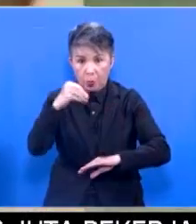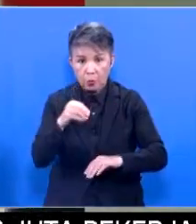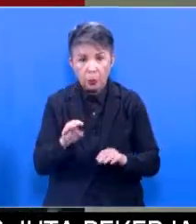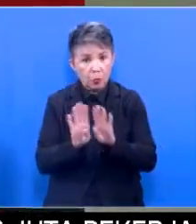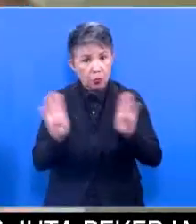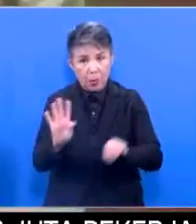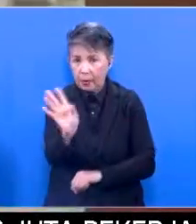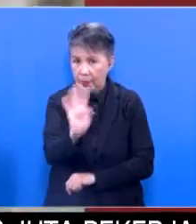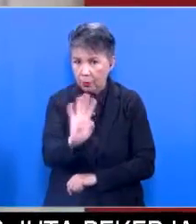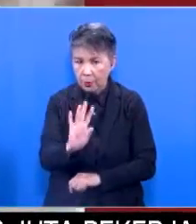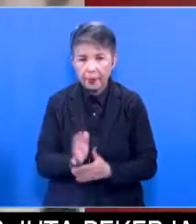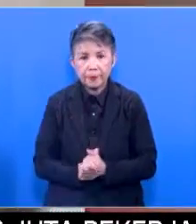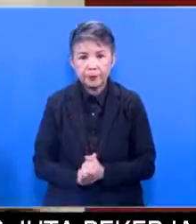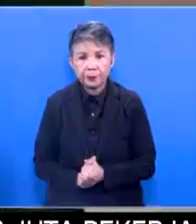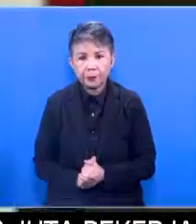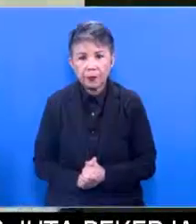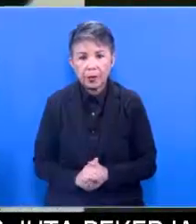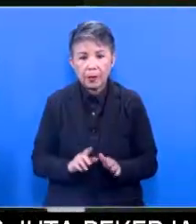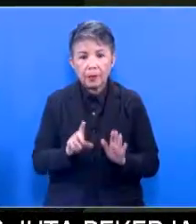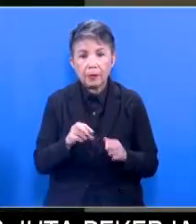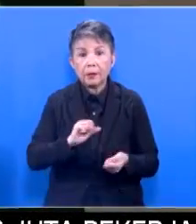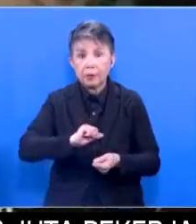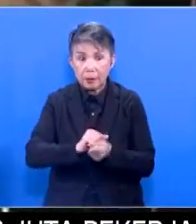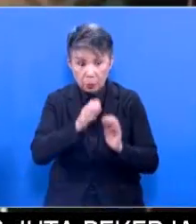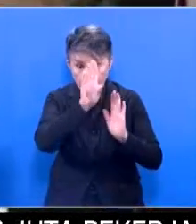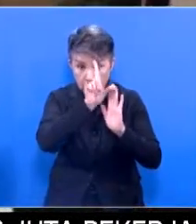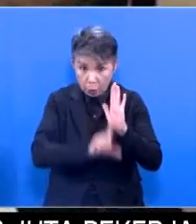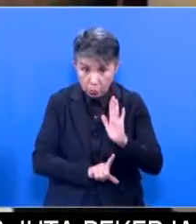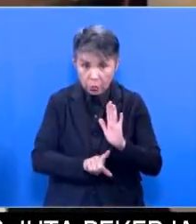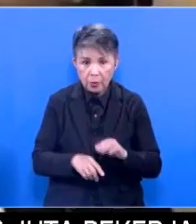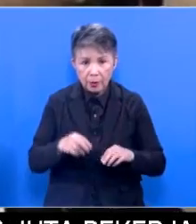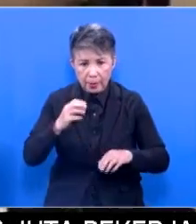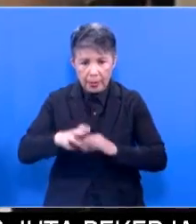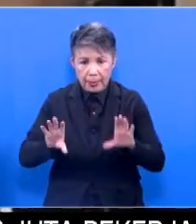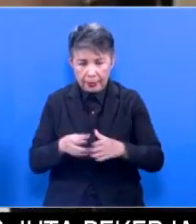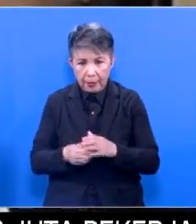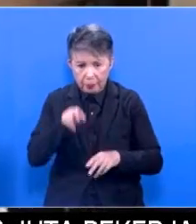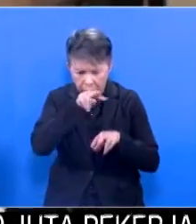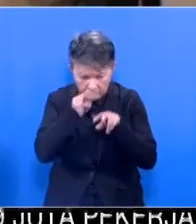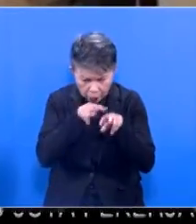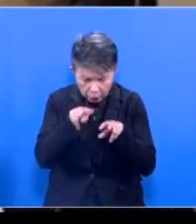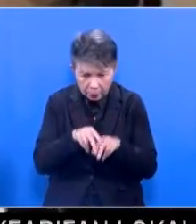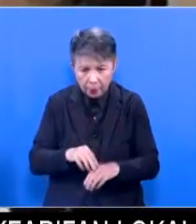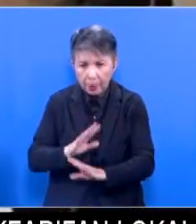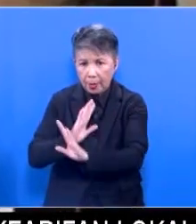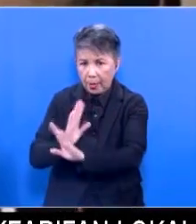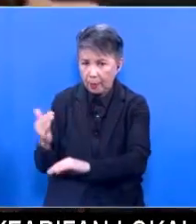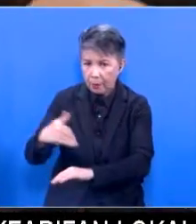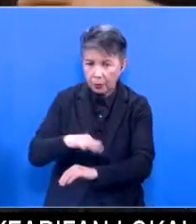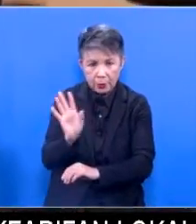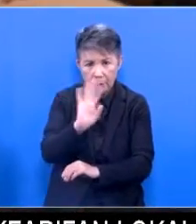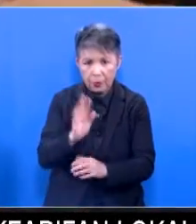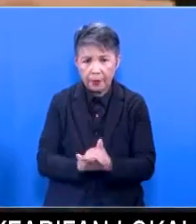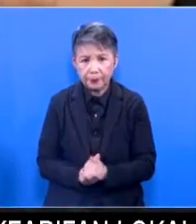beroperasi. Tempat kejadian perkara jatuhnya lift masih steril. Tim investigasi Polrestro Depok masih melarang karena masih mencari kemungkinan